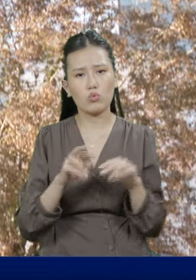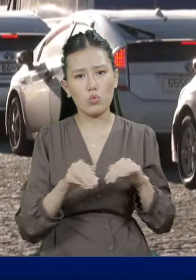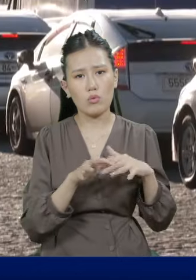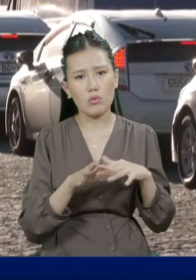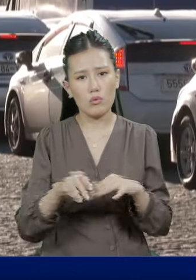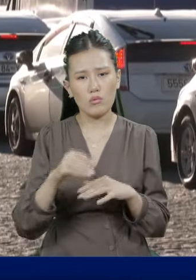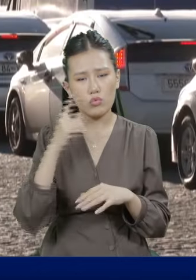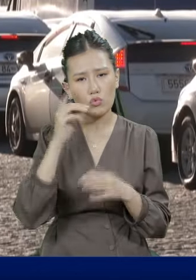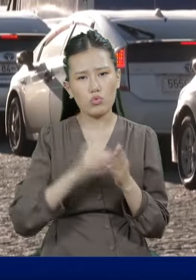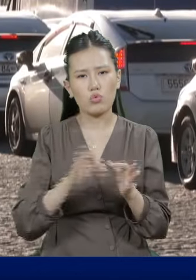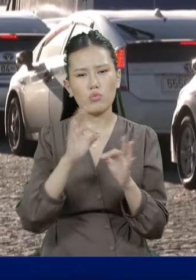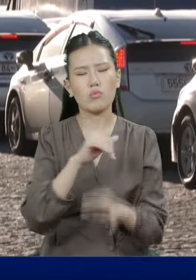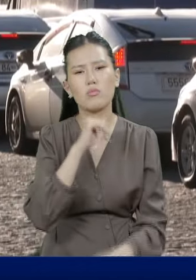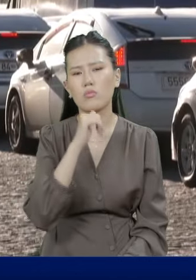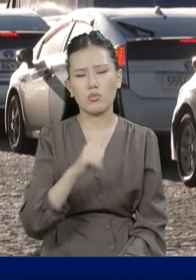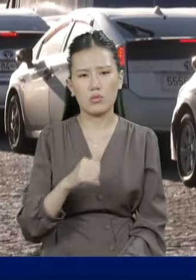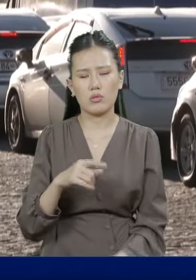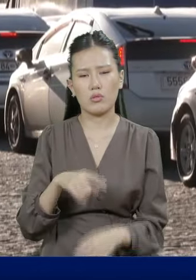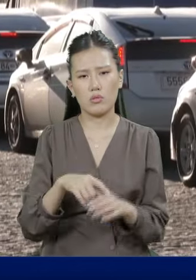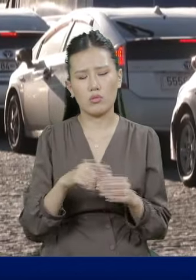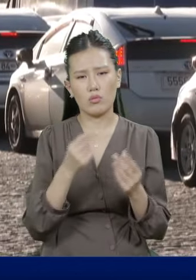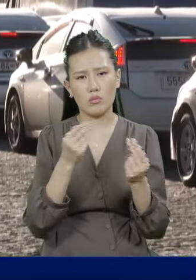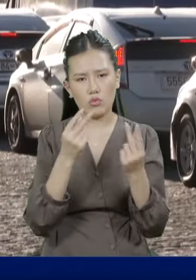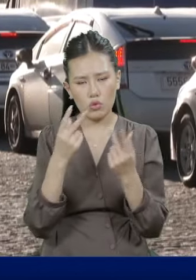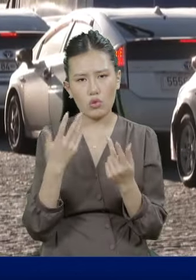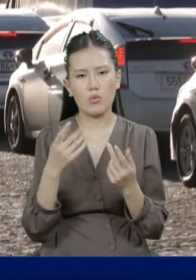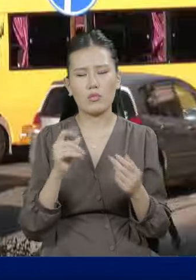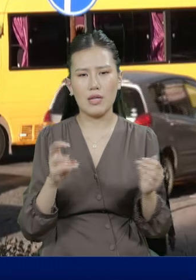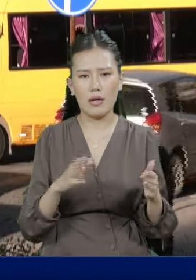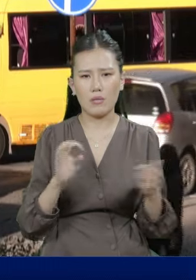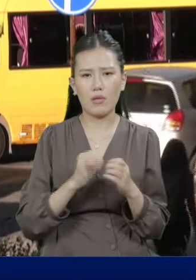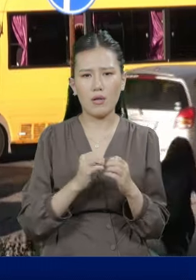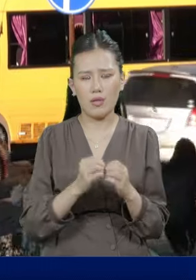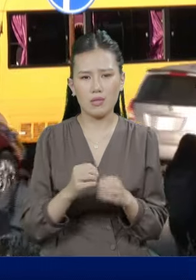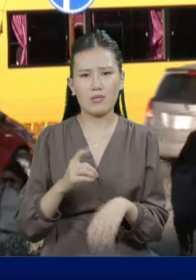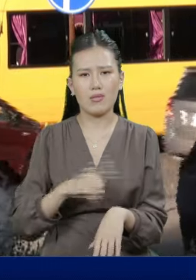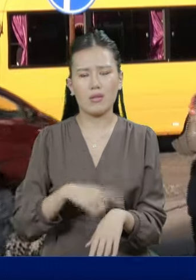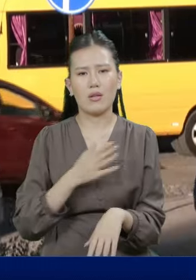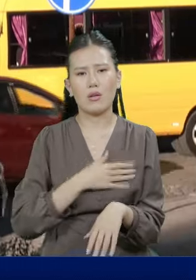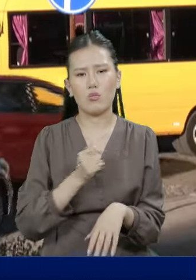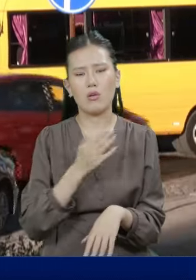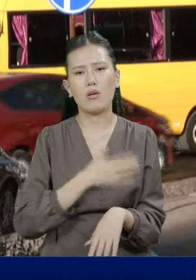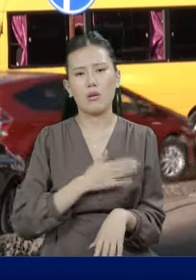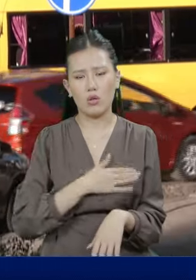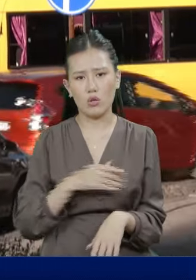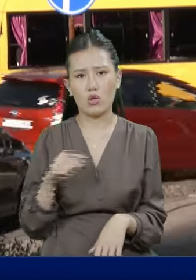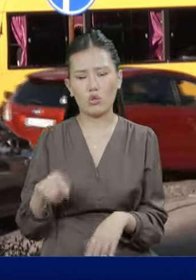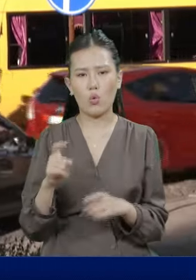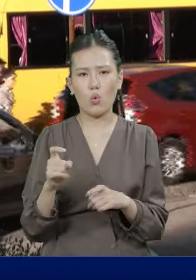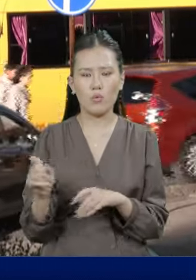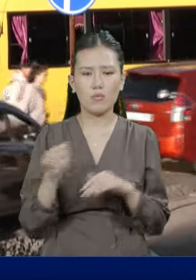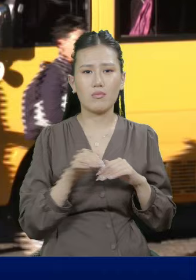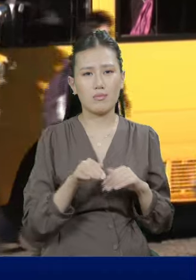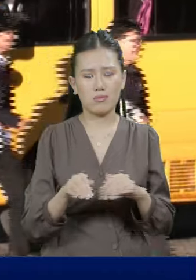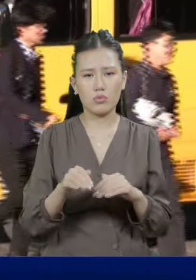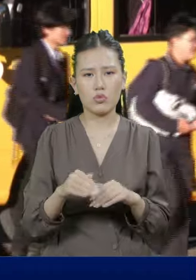биш, харин ч цаг, мөнгө, үрсэн ажил. Автозамын даац хэмжээнээс 3 дахин нэмэгдсэн. Ачааллахтай зарим тохиолдолд төгжрлийг бууруулах